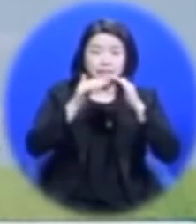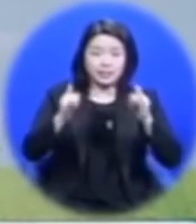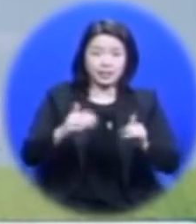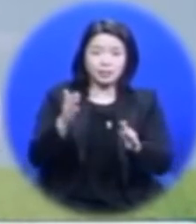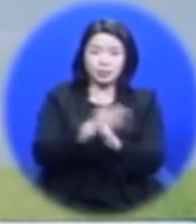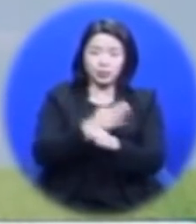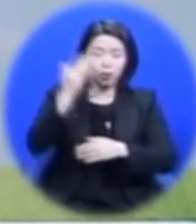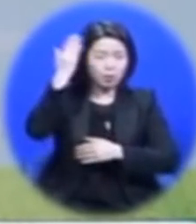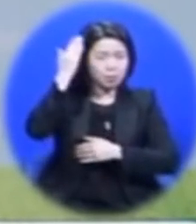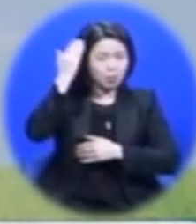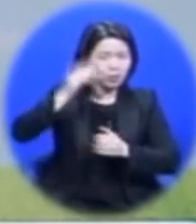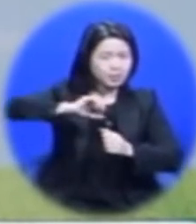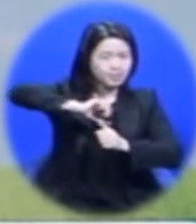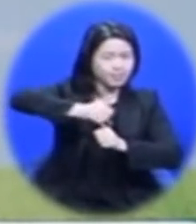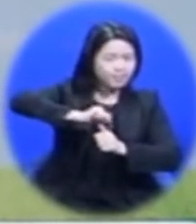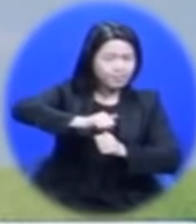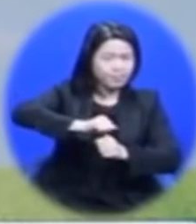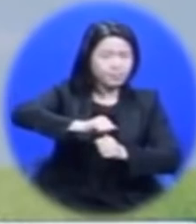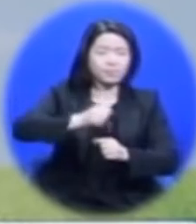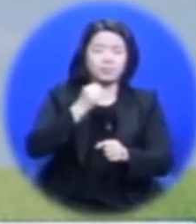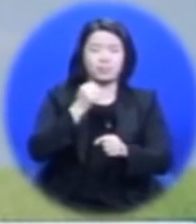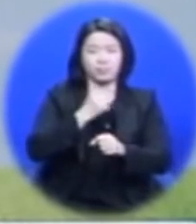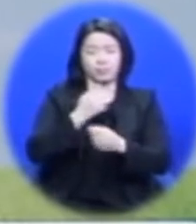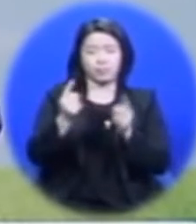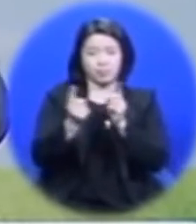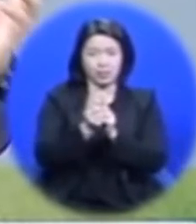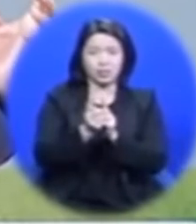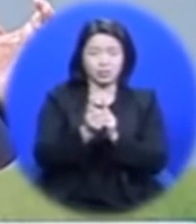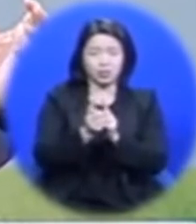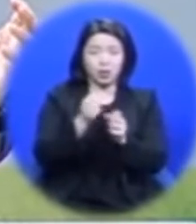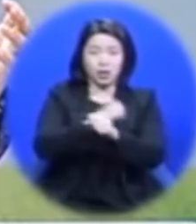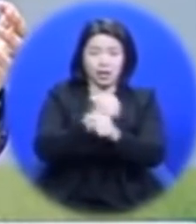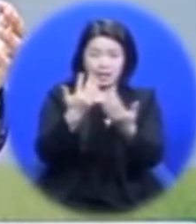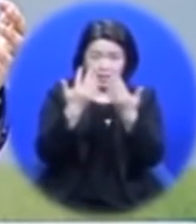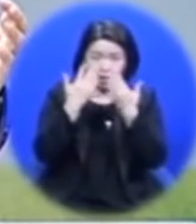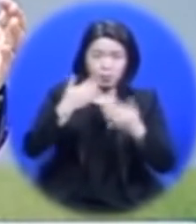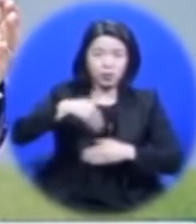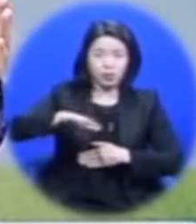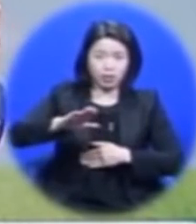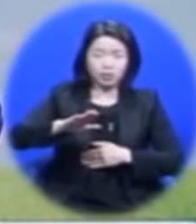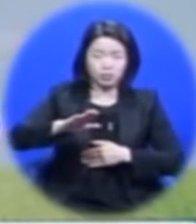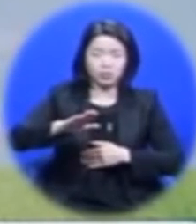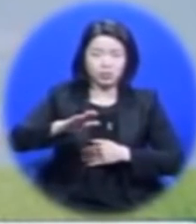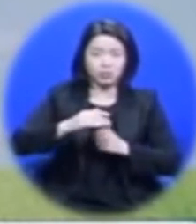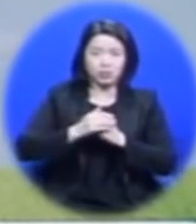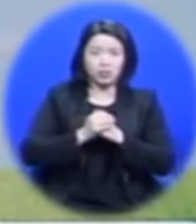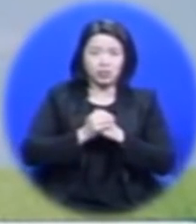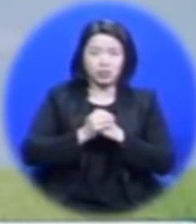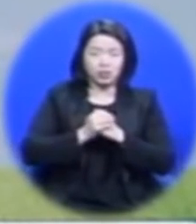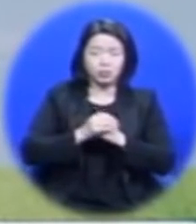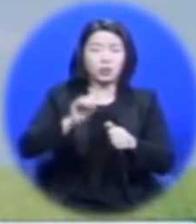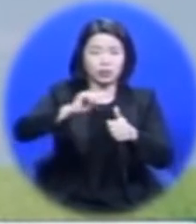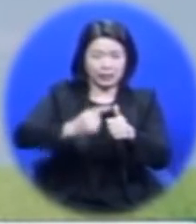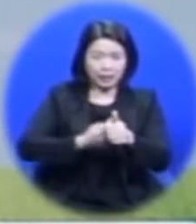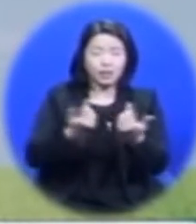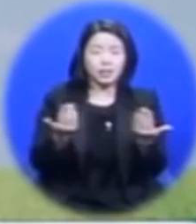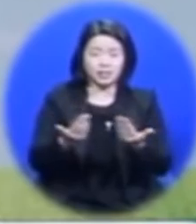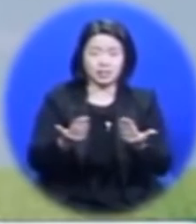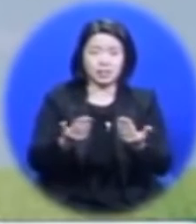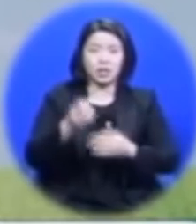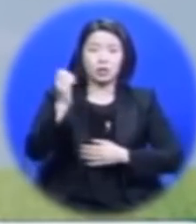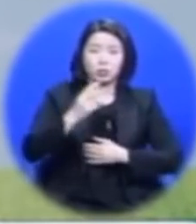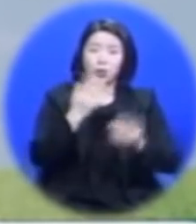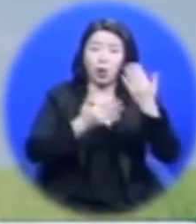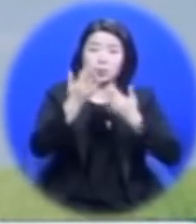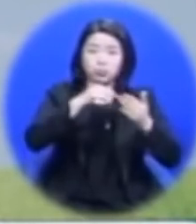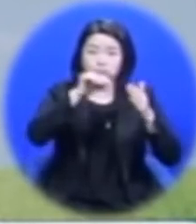사람들로부터 머리가 짓밟힘을 당했어요. 뭐 감옥에 가는 거는 뭐 그건 당연한 일이고 불